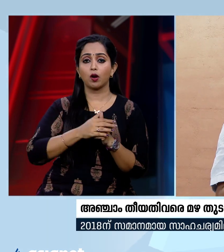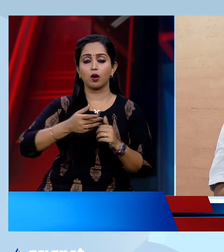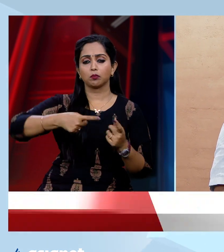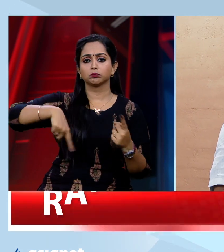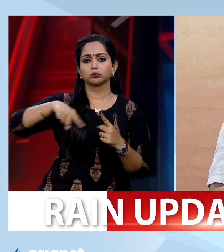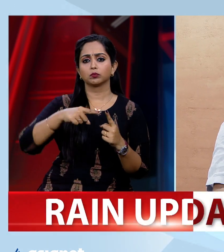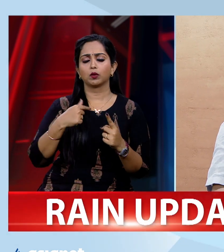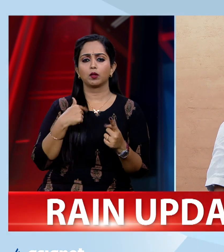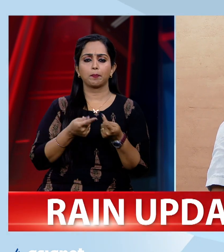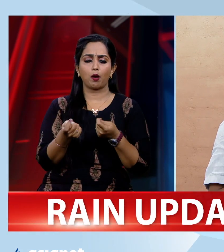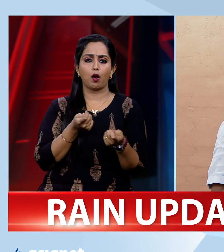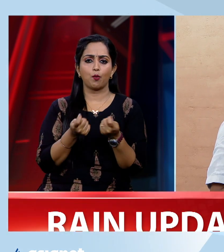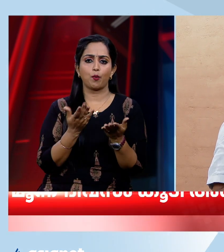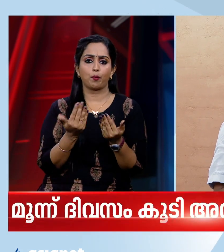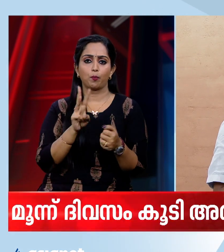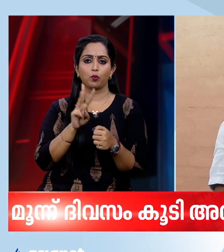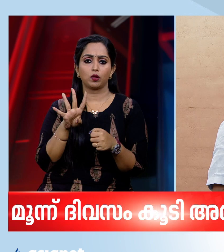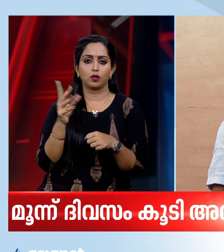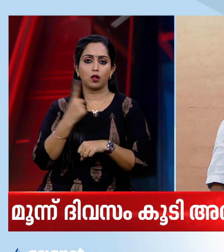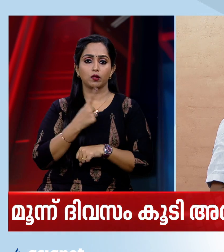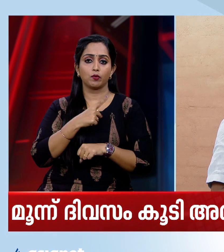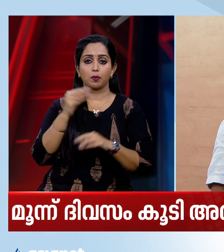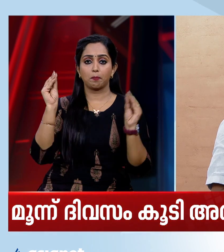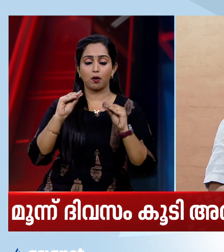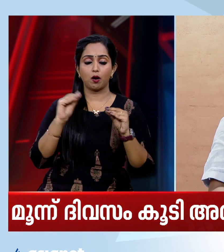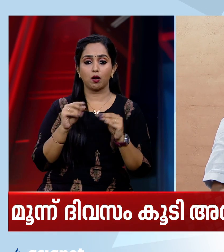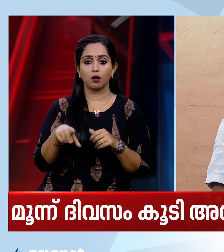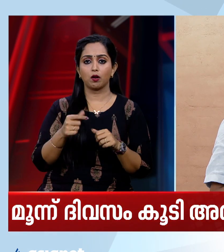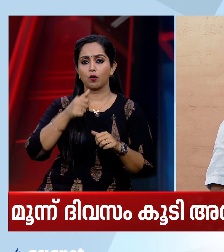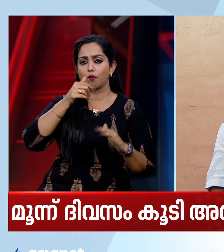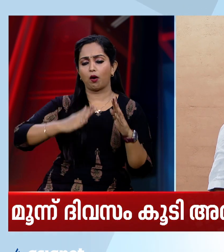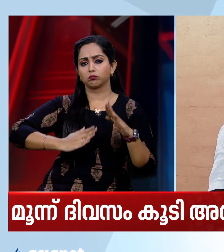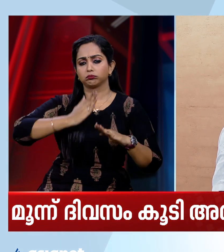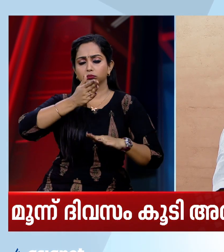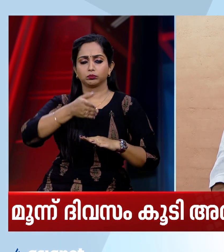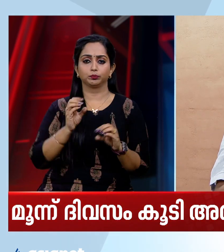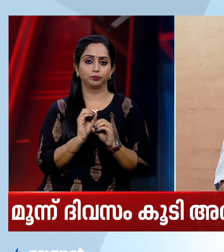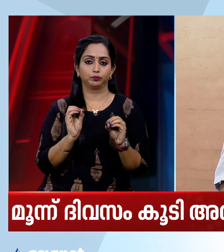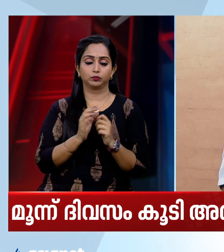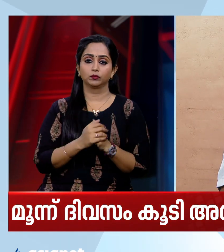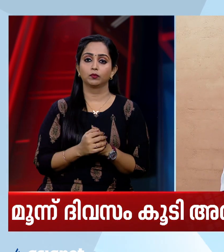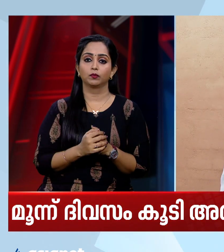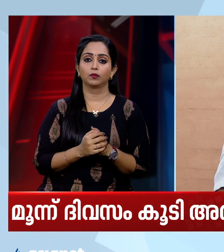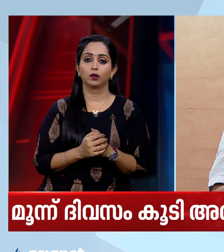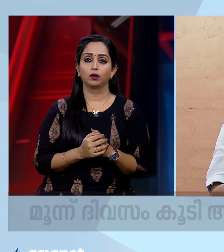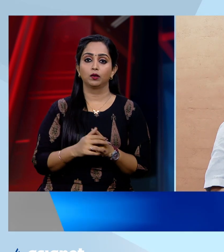കൈകാര്യം ചെയ്യാവുന്ന ഈ ഒരു 3-4 ദിവസത്തെ വലിയ മഴയിലും അവയൊന്നും നിറഞ്ഞു കവിയുന്ന സ്ഥിതിവിശേഷമില്ല. അതായത്